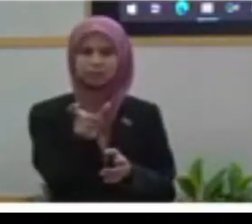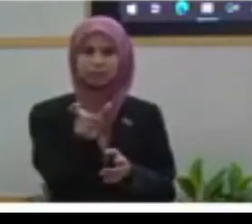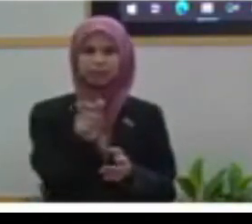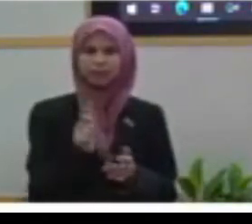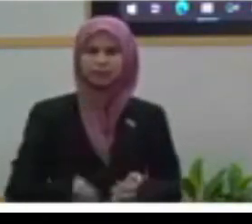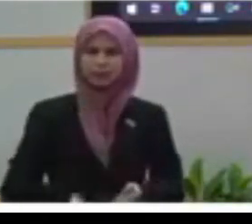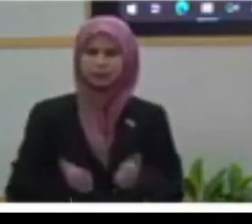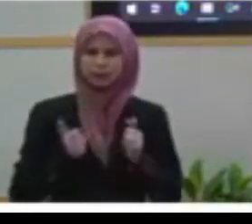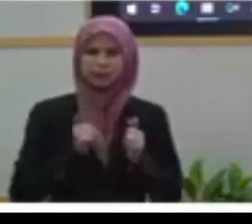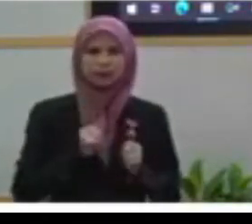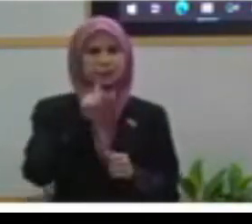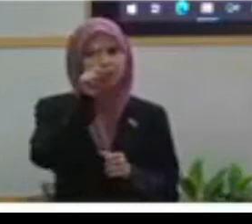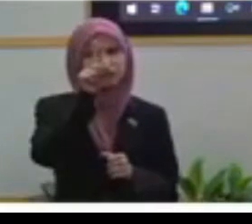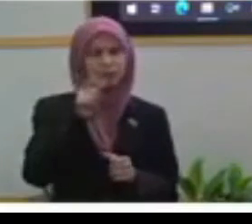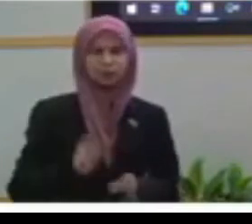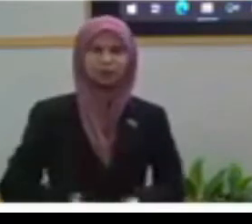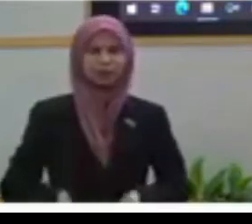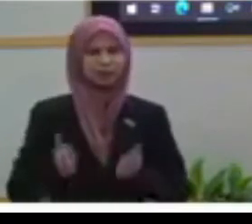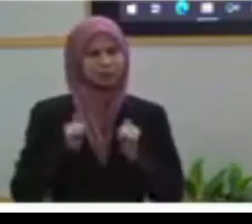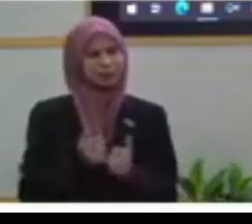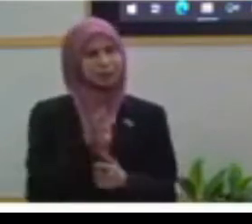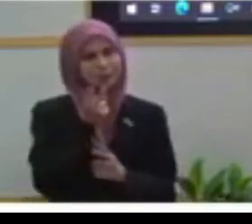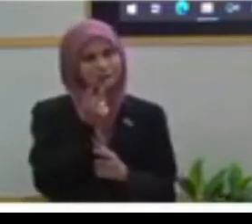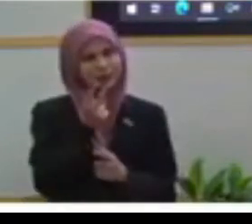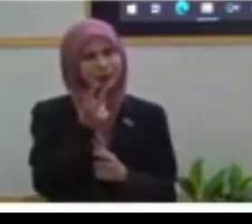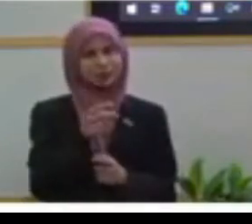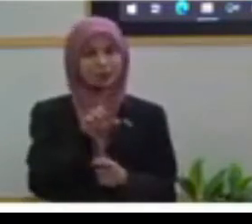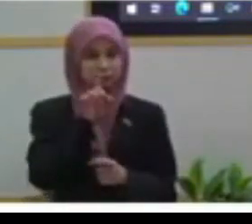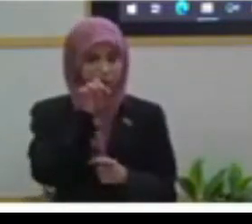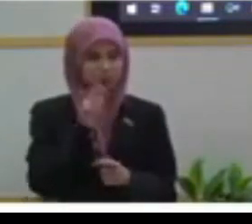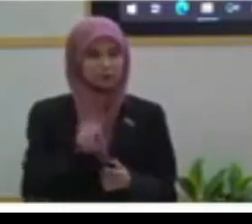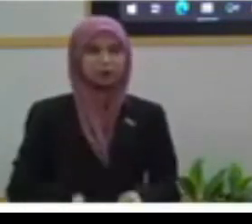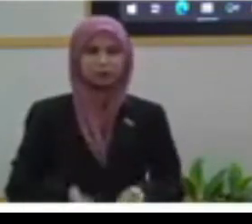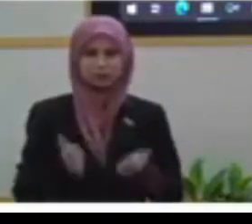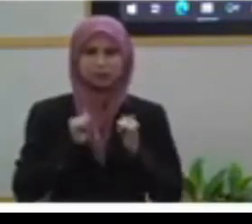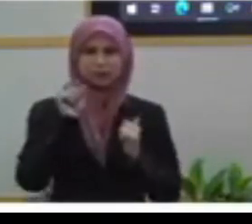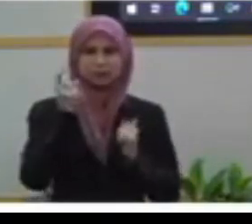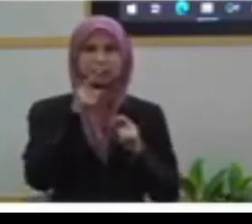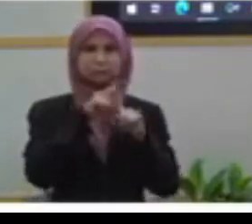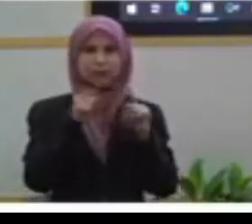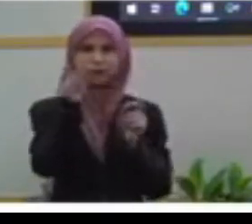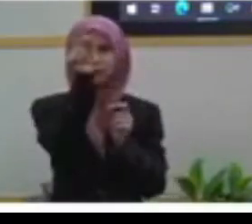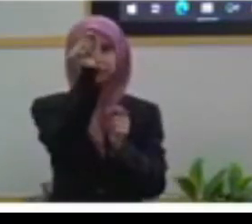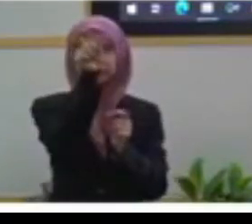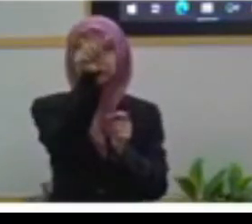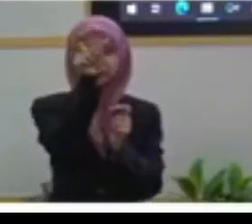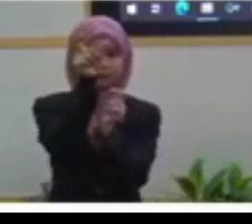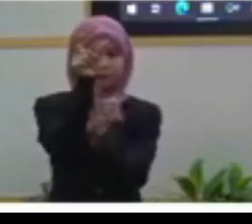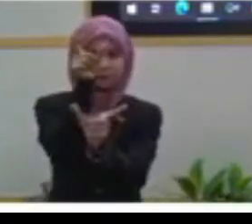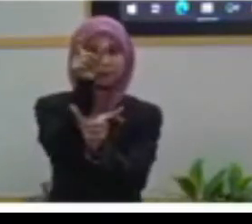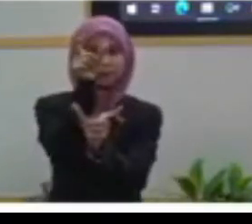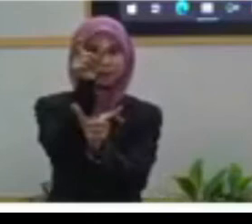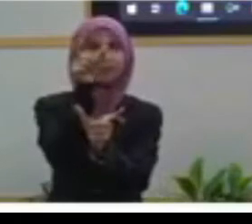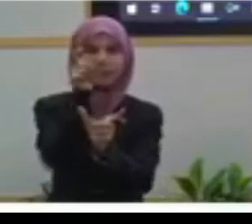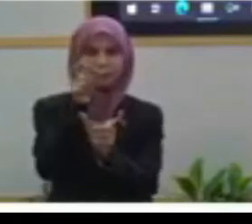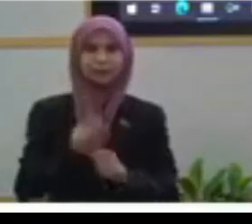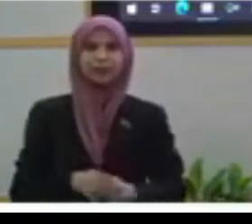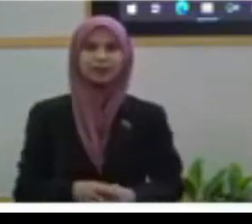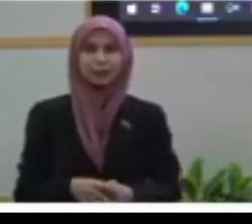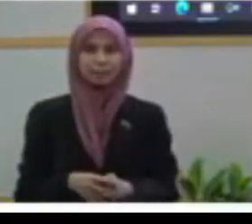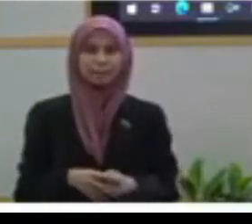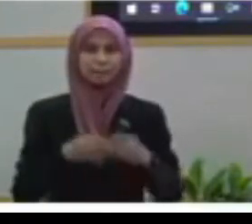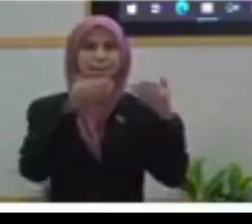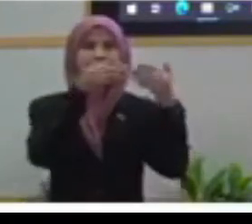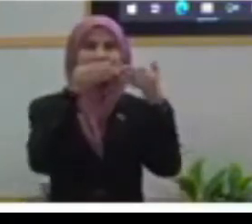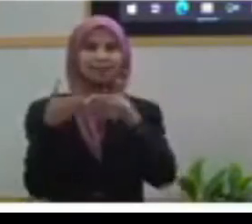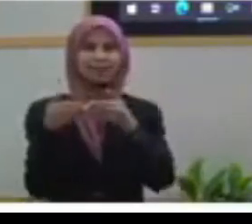2, alamat 2 alamat. Satu alamat saja. Satu alamat saja untuk database. Bukan 2 alamat, bukan 2 tempat tinggal,